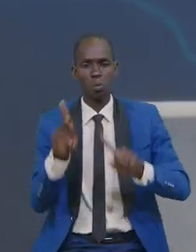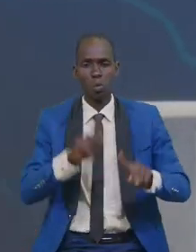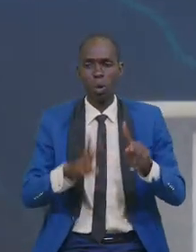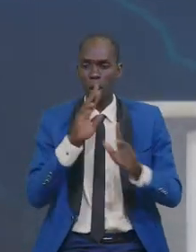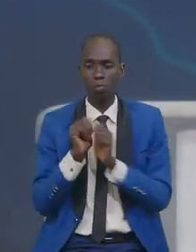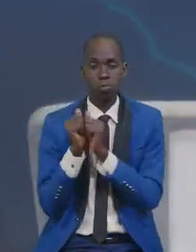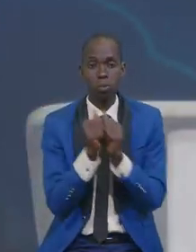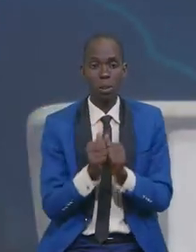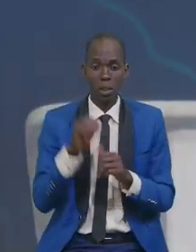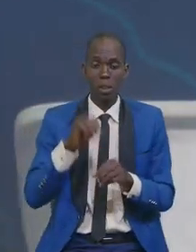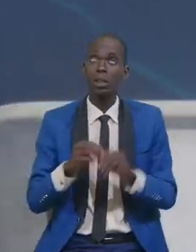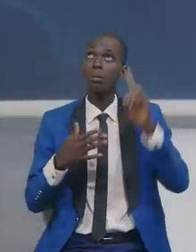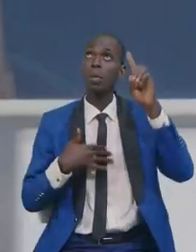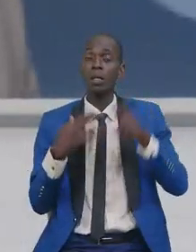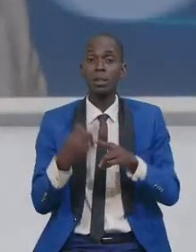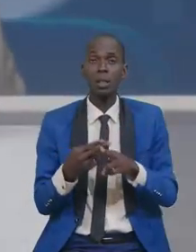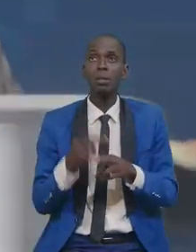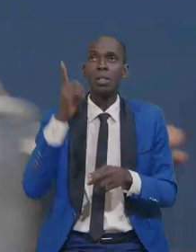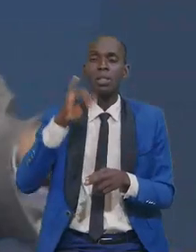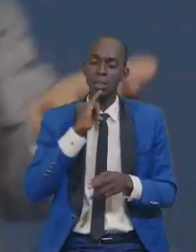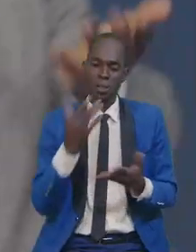nom, je suis au milieu d'eux.